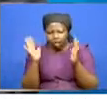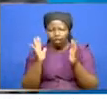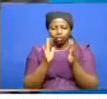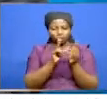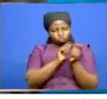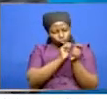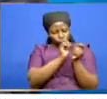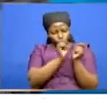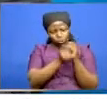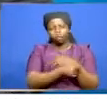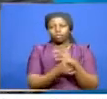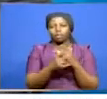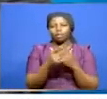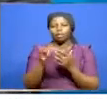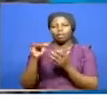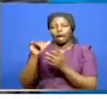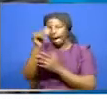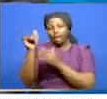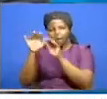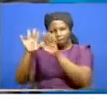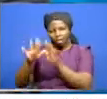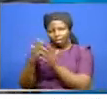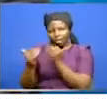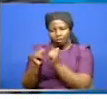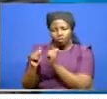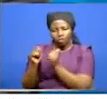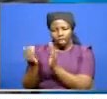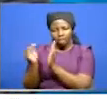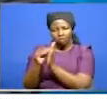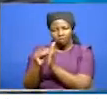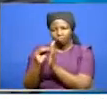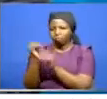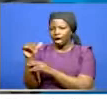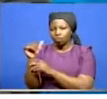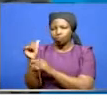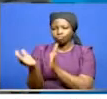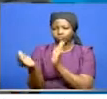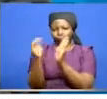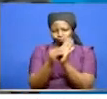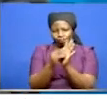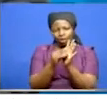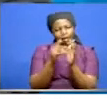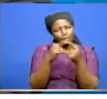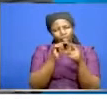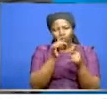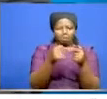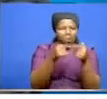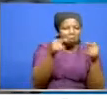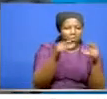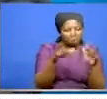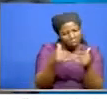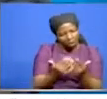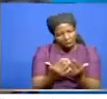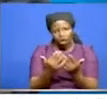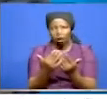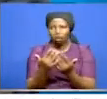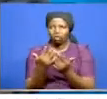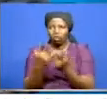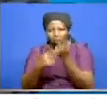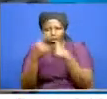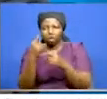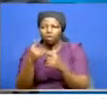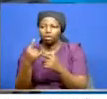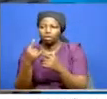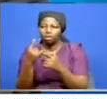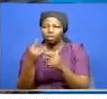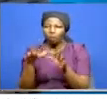muhimu yamewachwa yatengenezwe badala ya kuanza kwenda kuipiga alafu ipita ama ianguke. Na tumetumia resources na